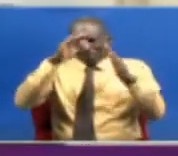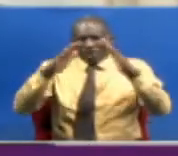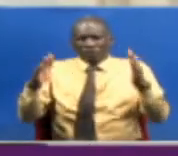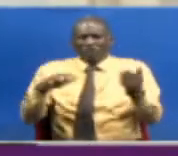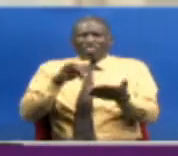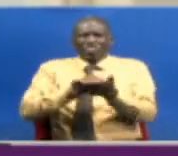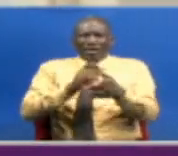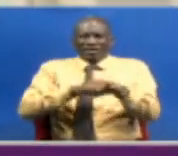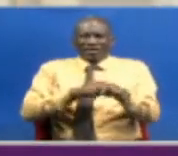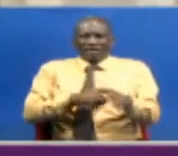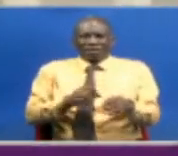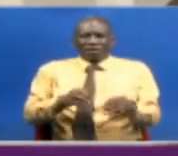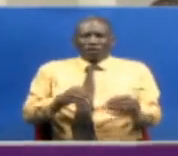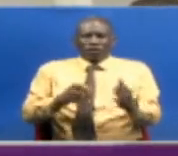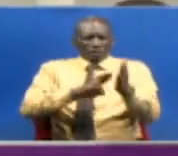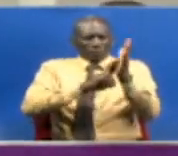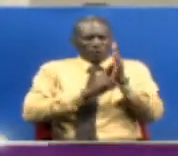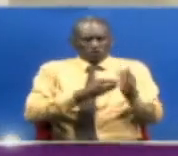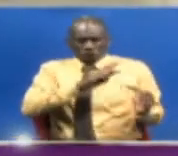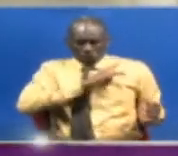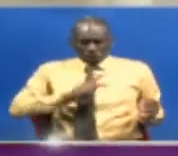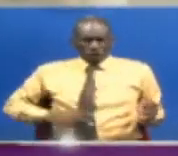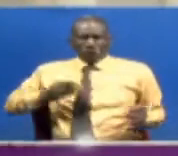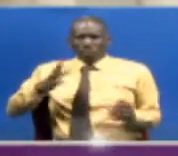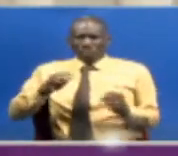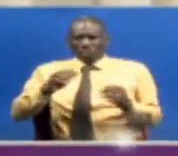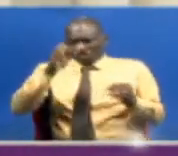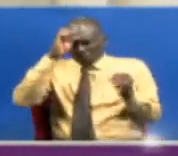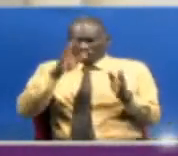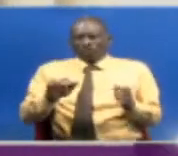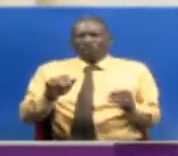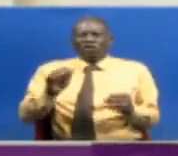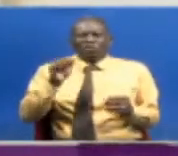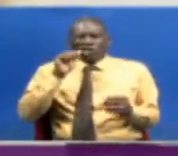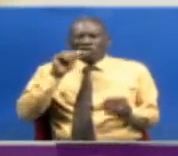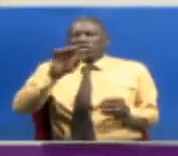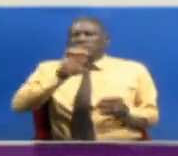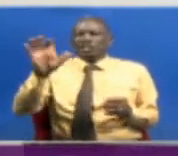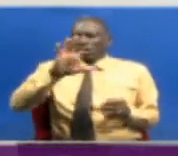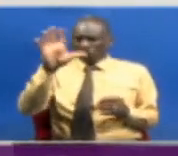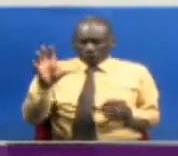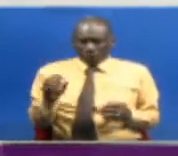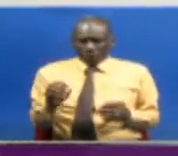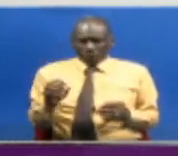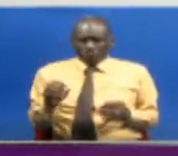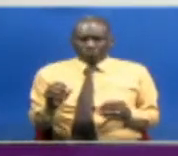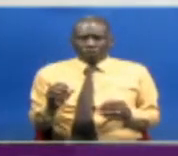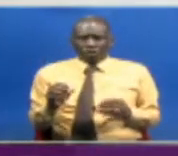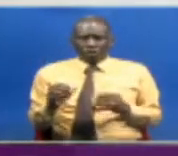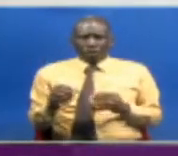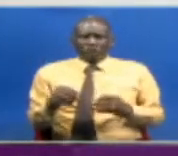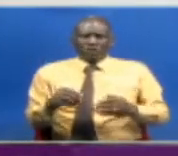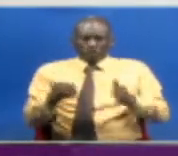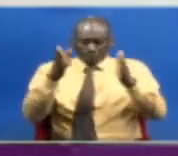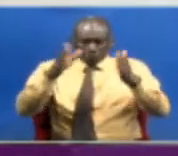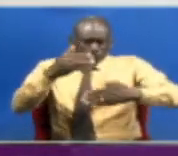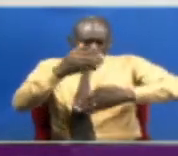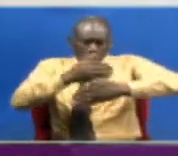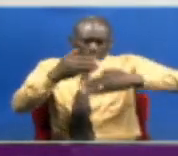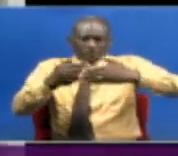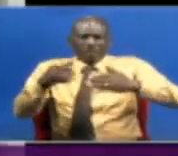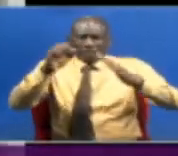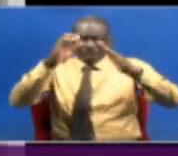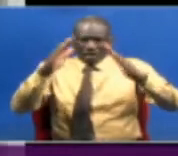makazi ya mwakilishi wa mfalme, yani gavana wa British East Africa. Kigogo wa ujenzi wa kasri hii akiwa